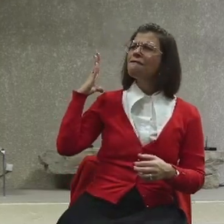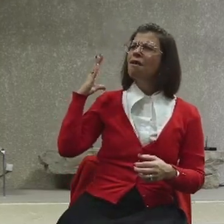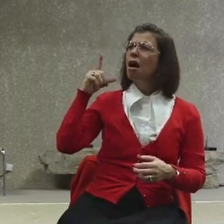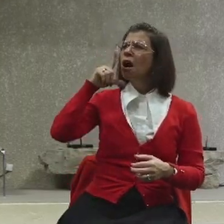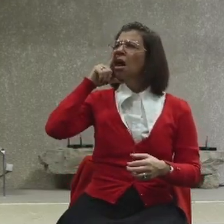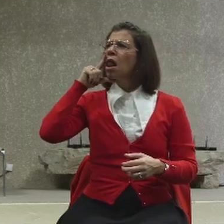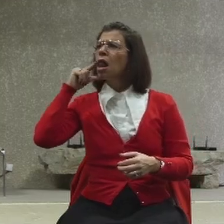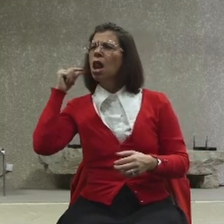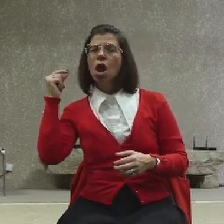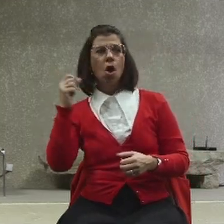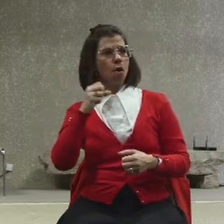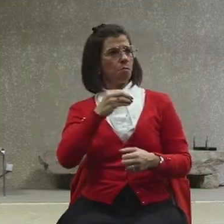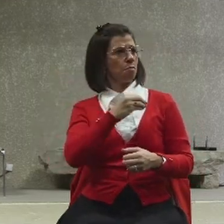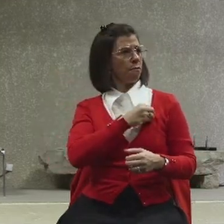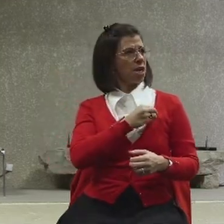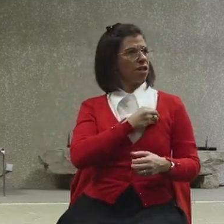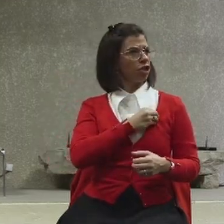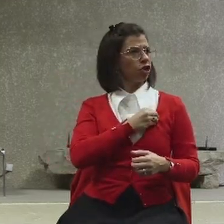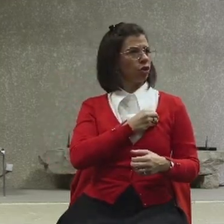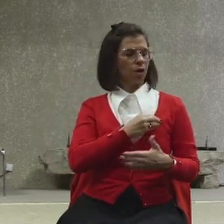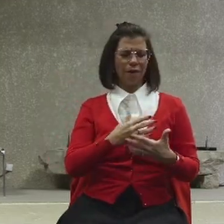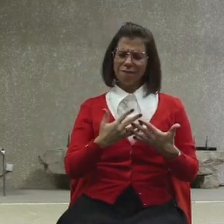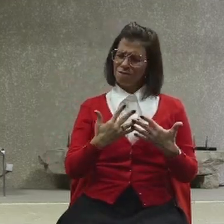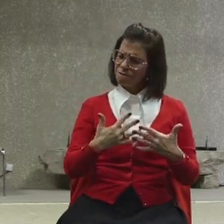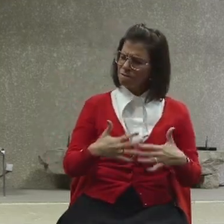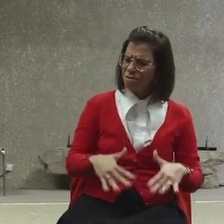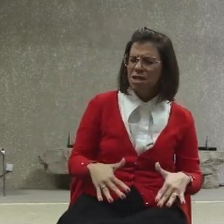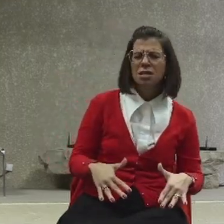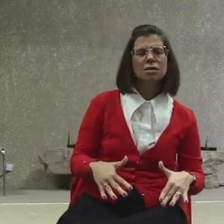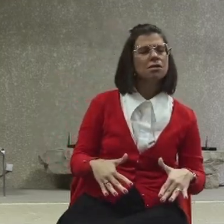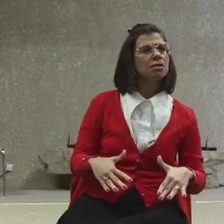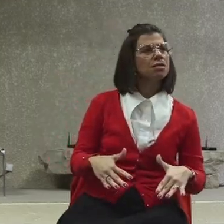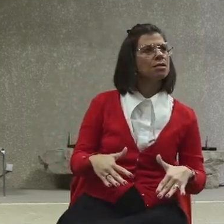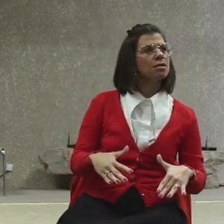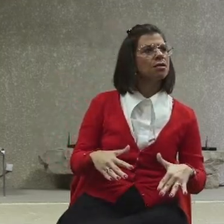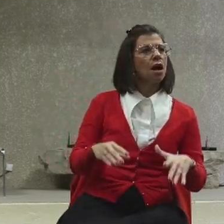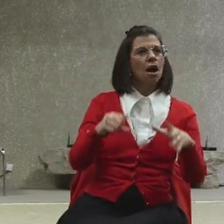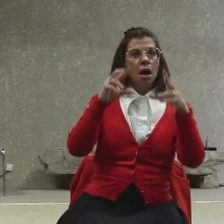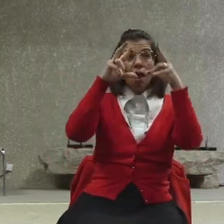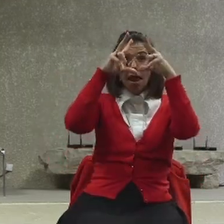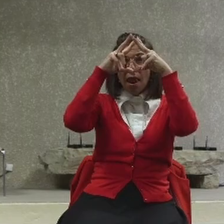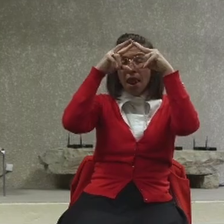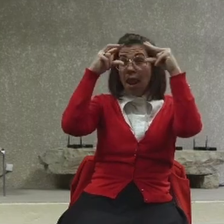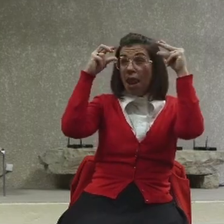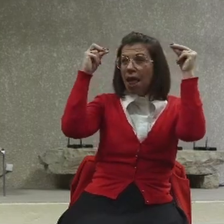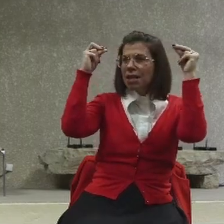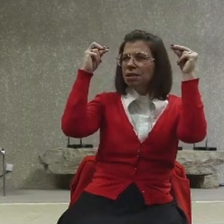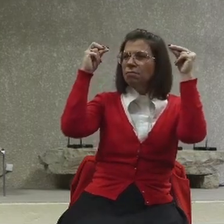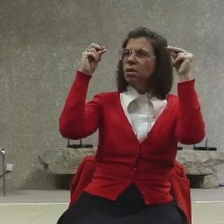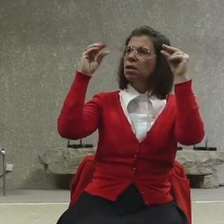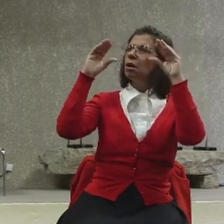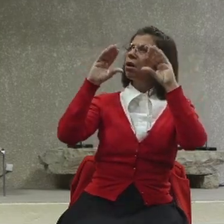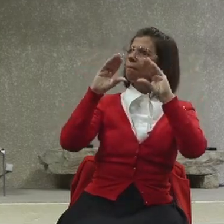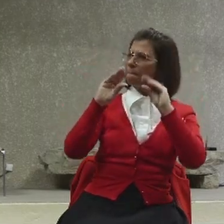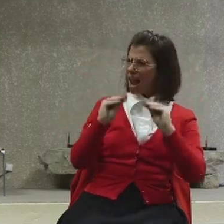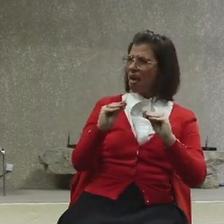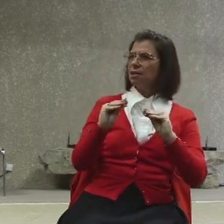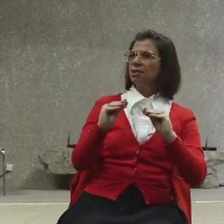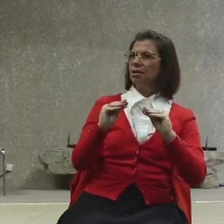en Jésus-Christ. Comment est-ce que Dieu nous recrée? Tout ce qu'il fait est parfait et il nous recrée